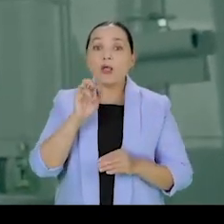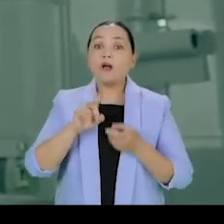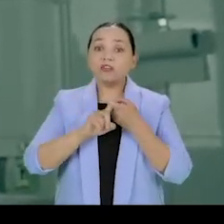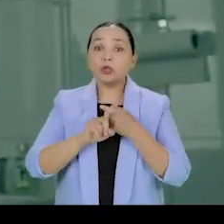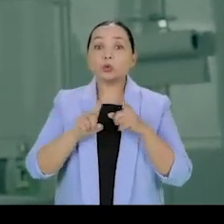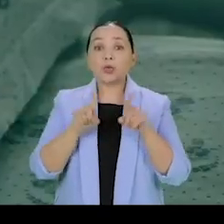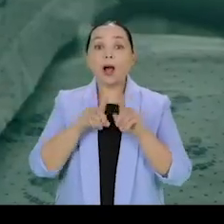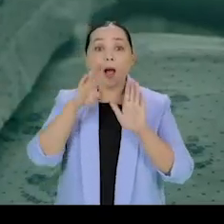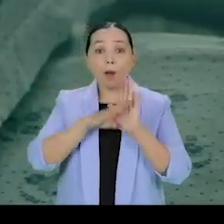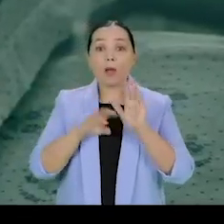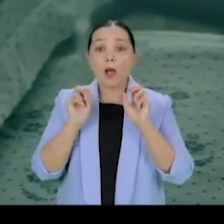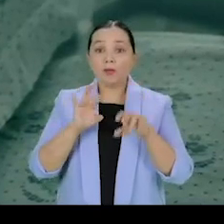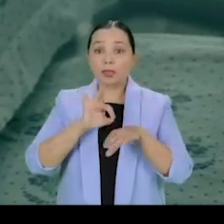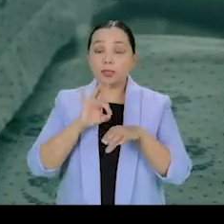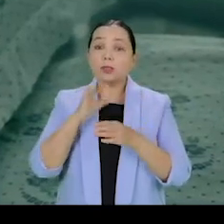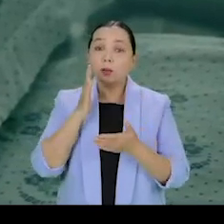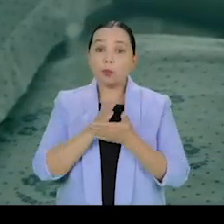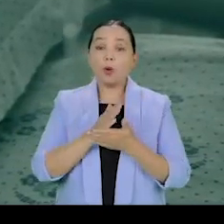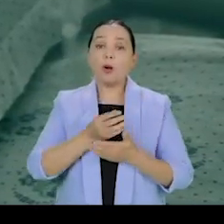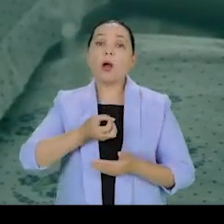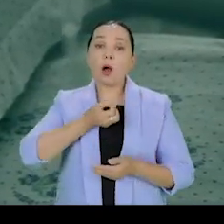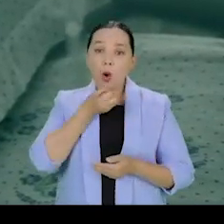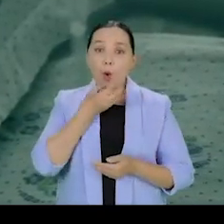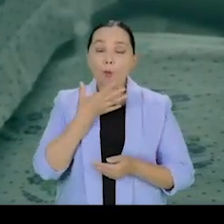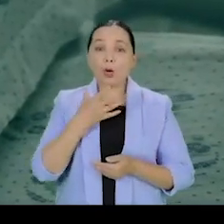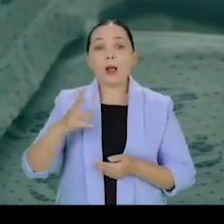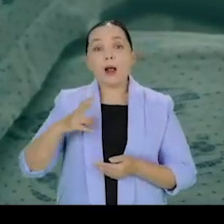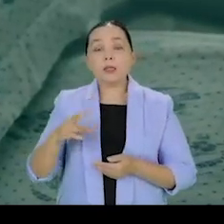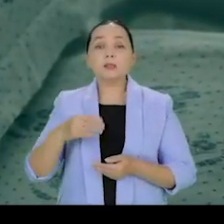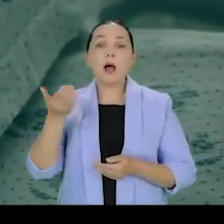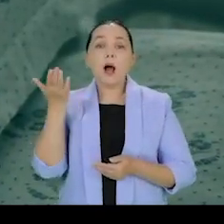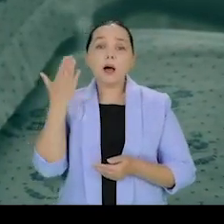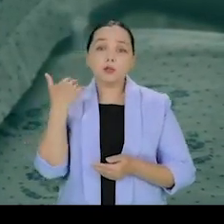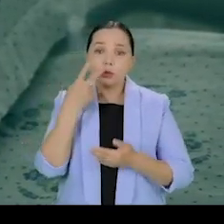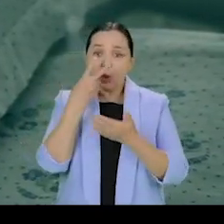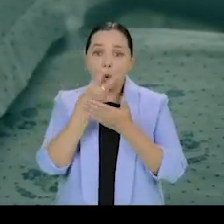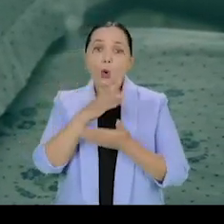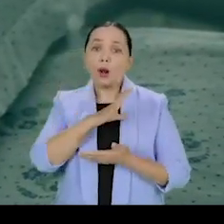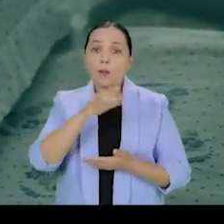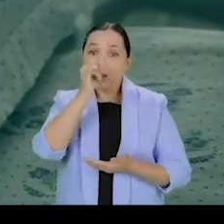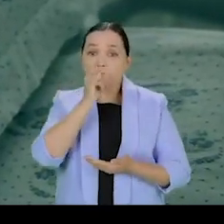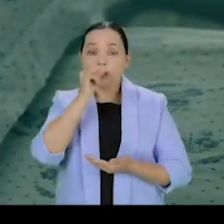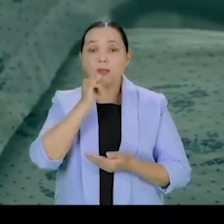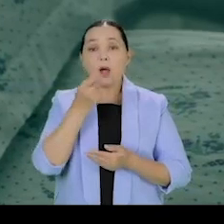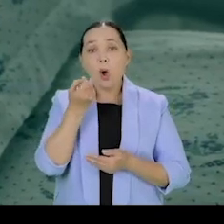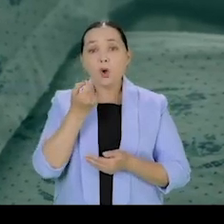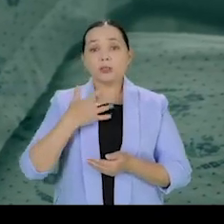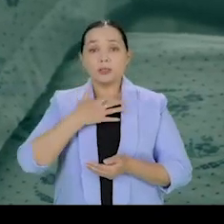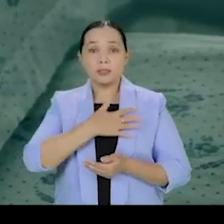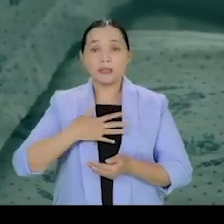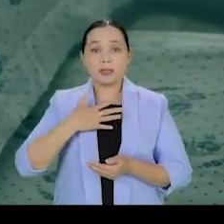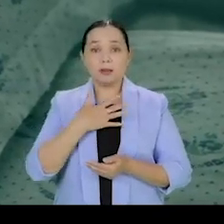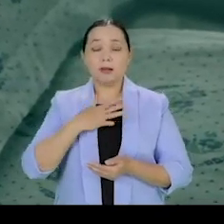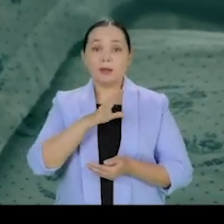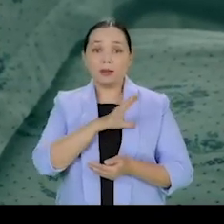Koronavirusdan ham xavfliroq kasalliklar bor. Xo'p bo'ladi. Kızımla ancadan beri korulmayotganim uchun ozgina siqilgan